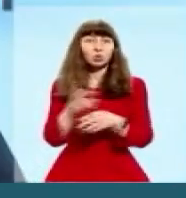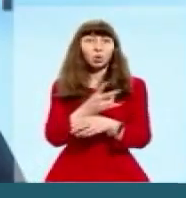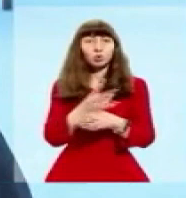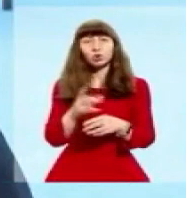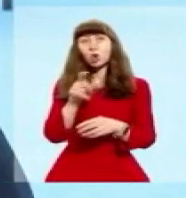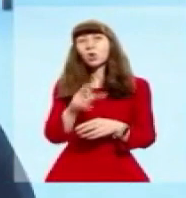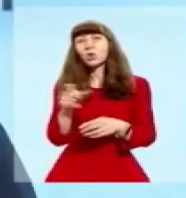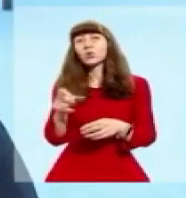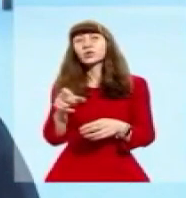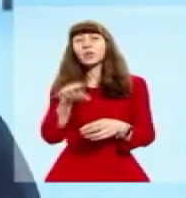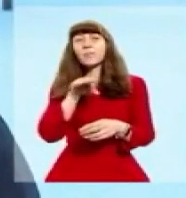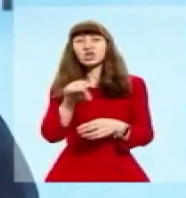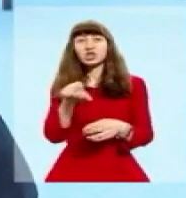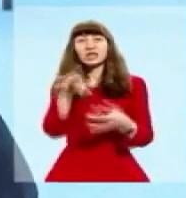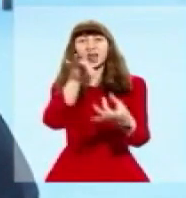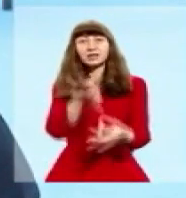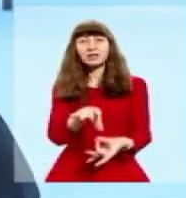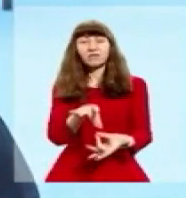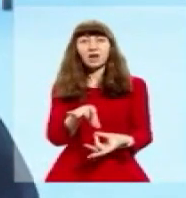ночь люди оставляют на парковках.